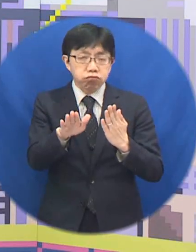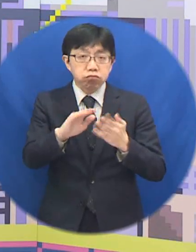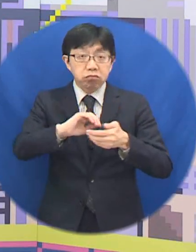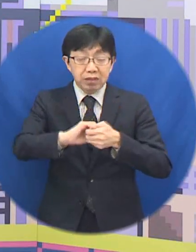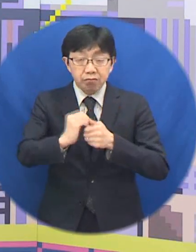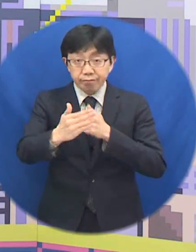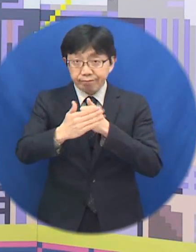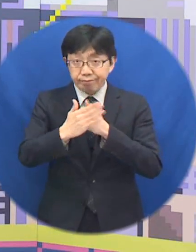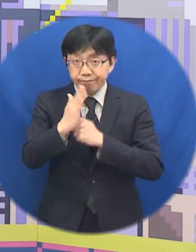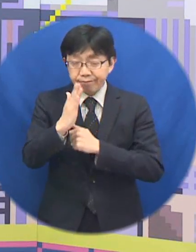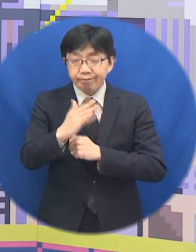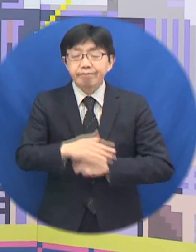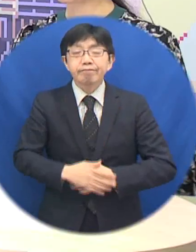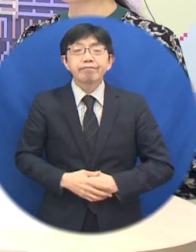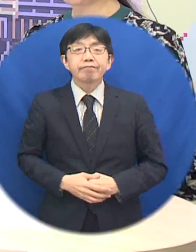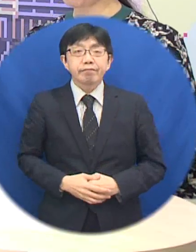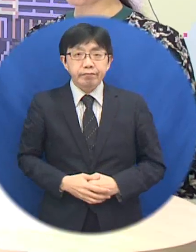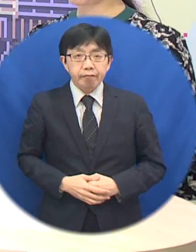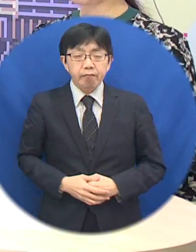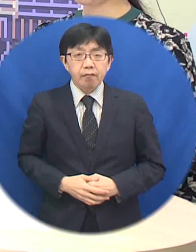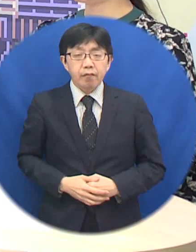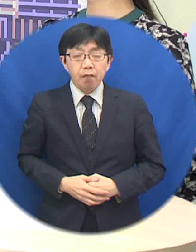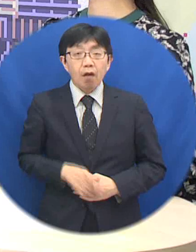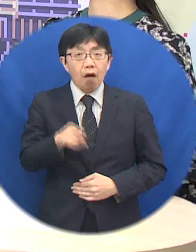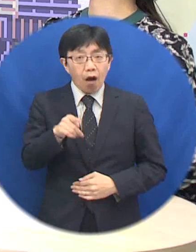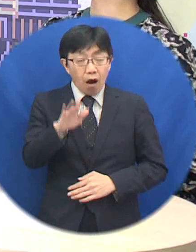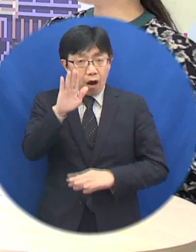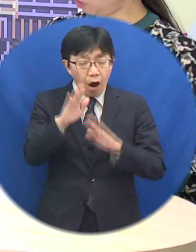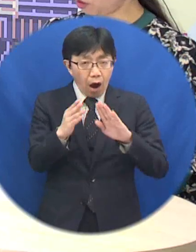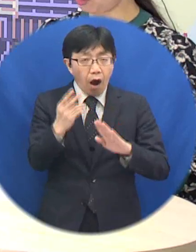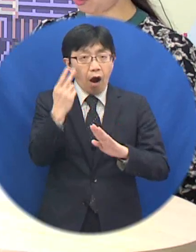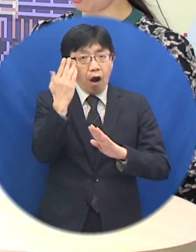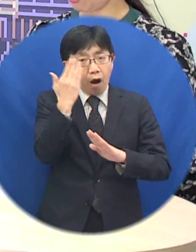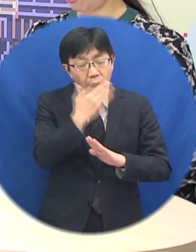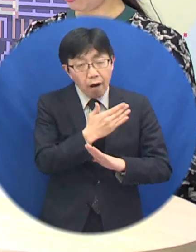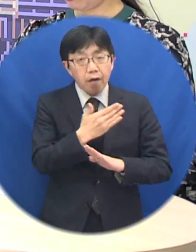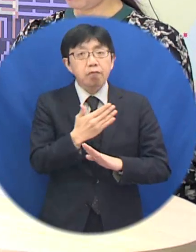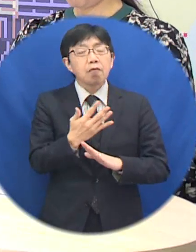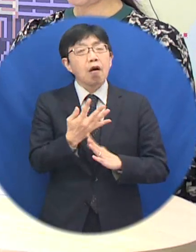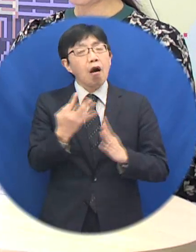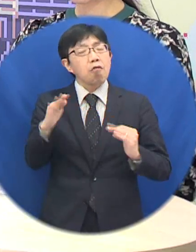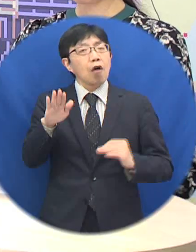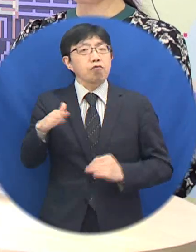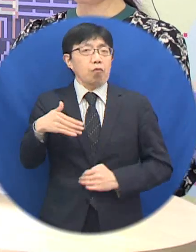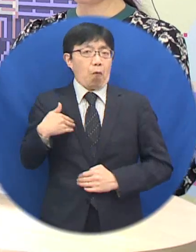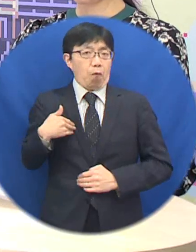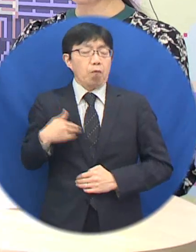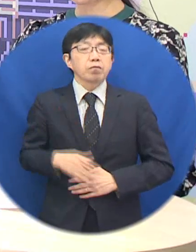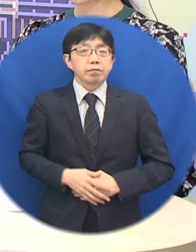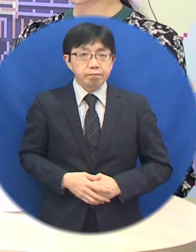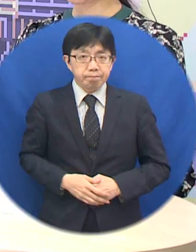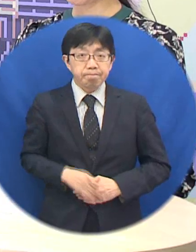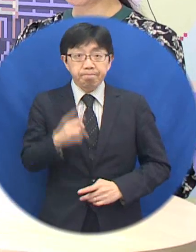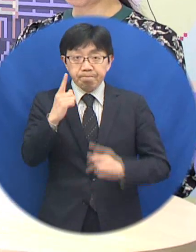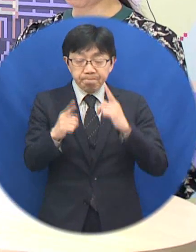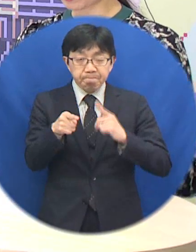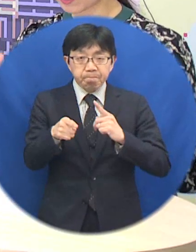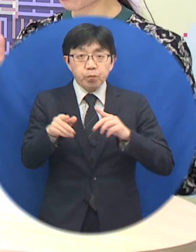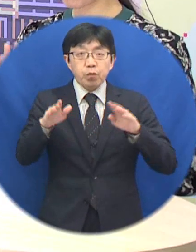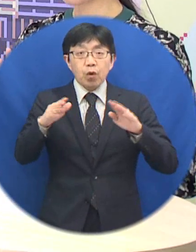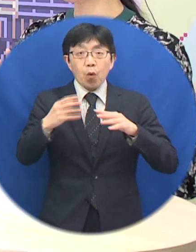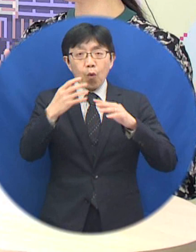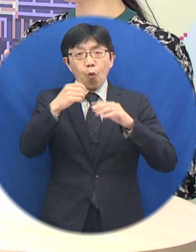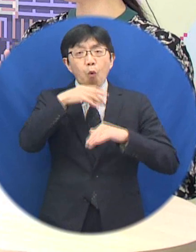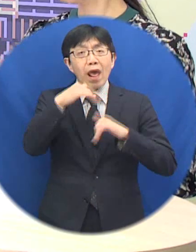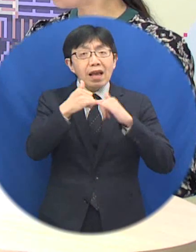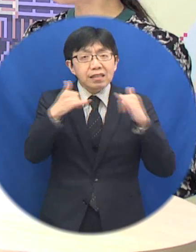思います。 それでまたね、現状がね、分かりそうな感じもありますよね。はい、確かに高齢者の方はこう汗